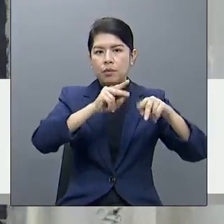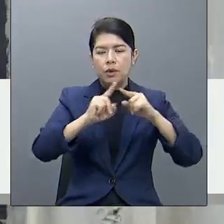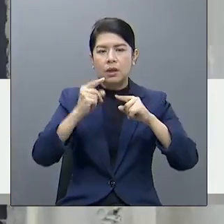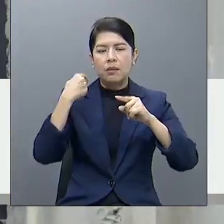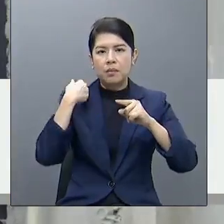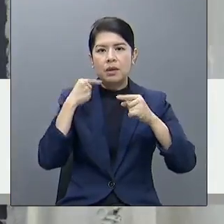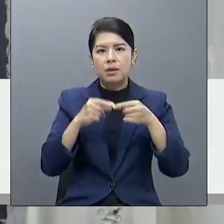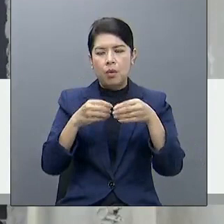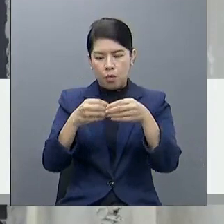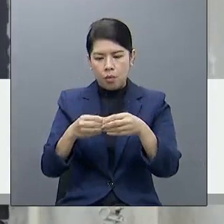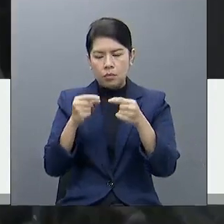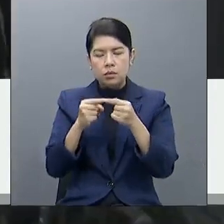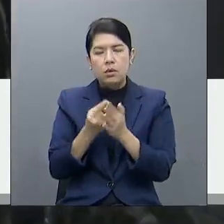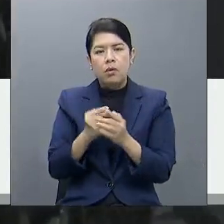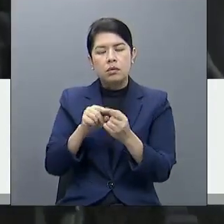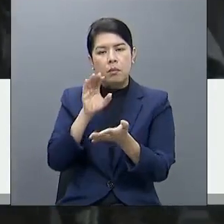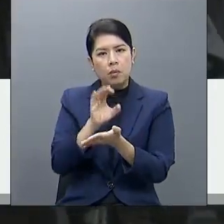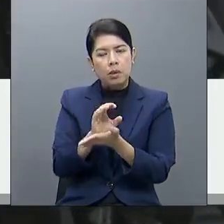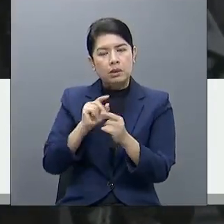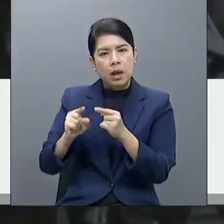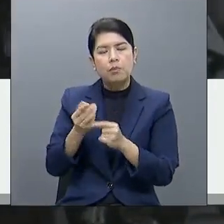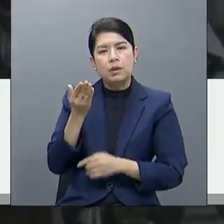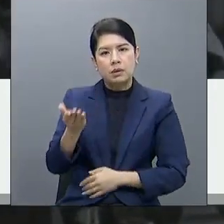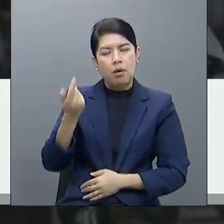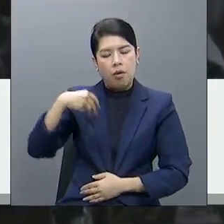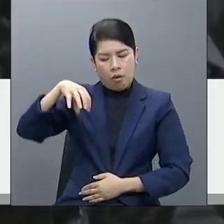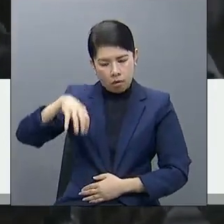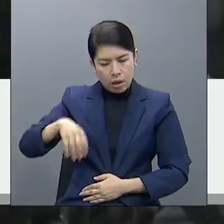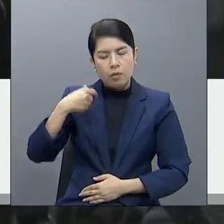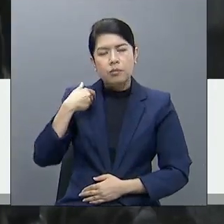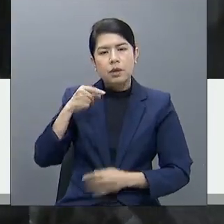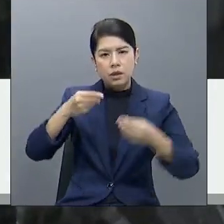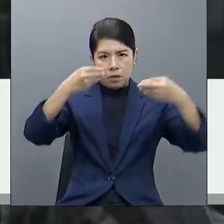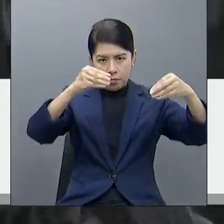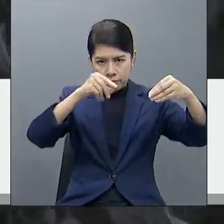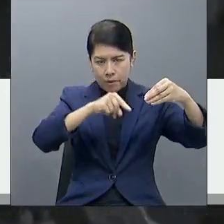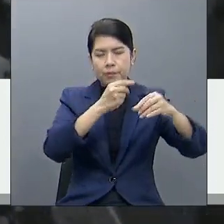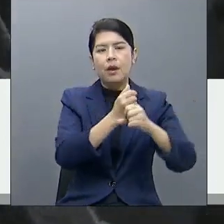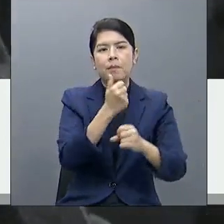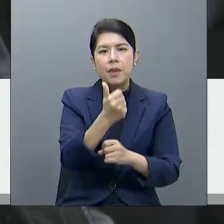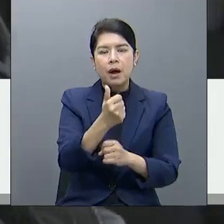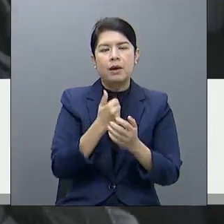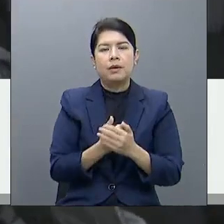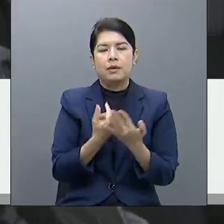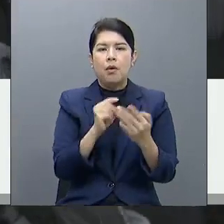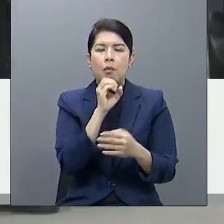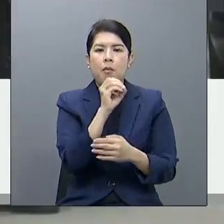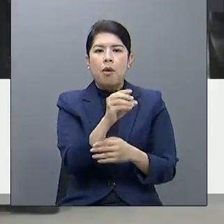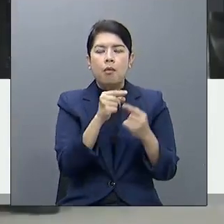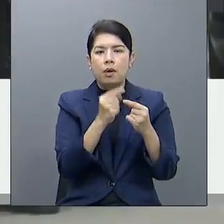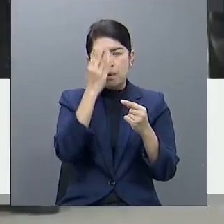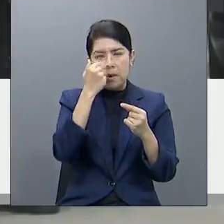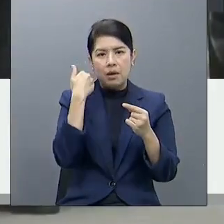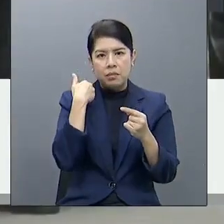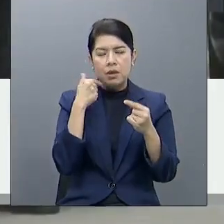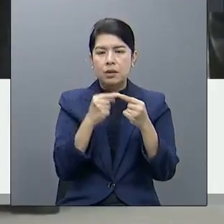ผู้มีอำนาจหน้าที่สามารถที่จะร้องขอให้ศาลเนี่ยออกใหม่คนได้โดยไม่จำเป็นต้องคำนึงว่าที่รโหฐานนั้นจะมีข้าราชการ